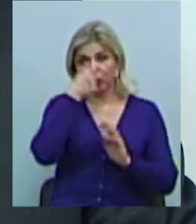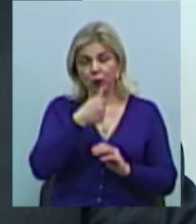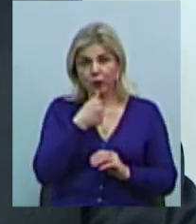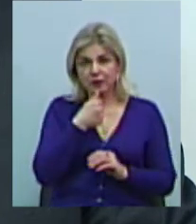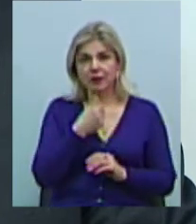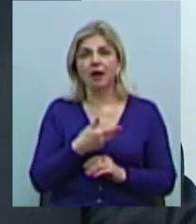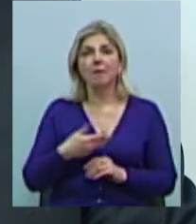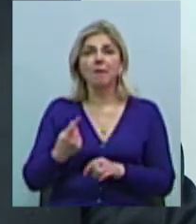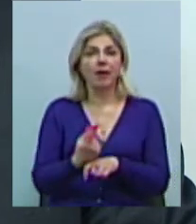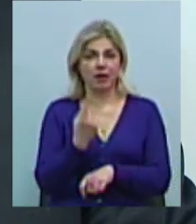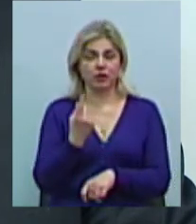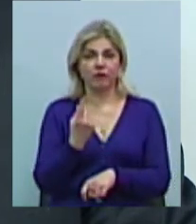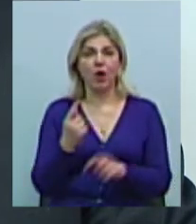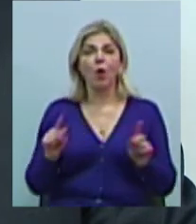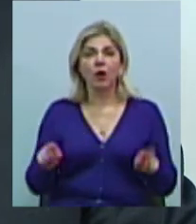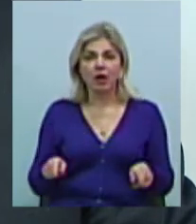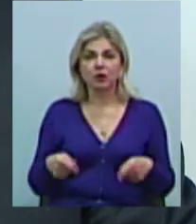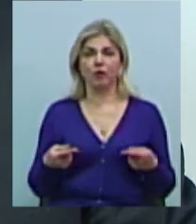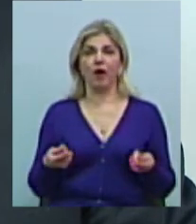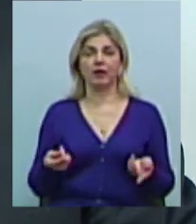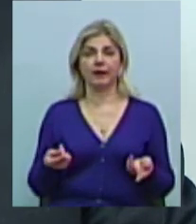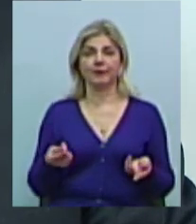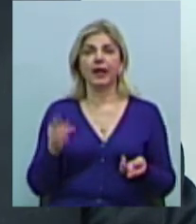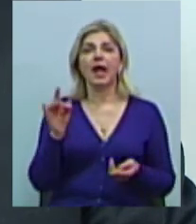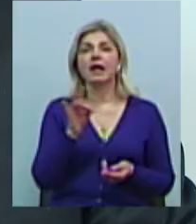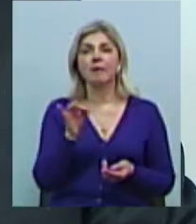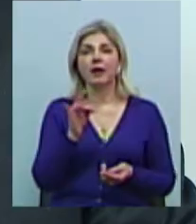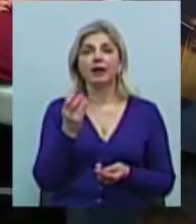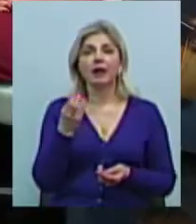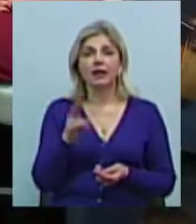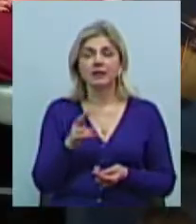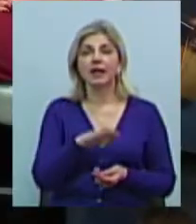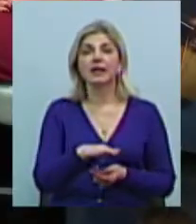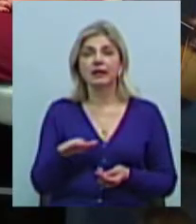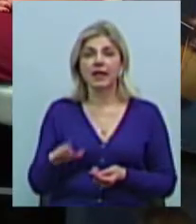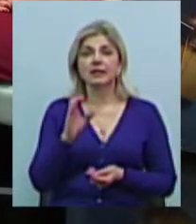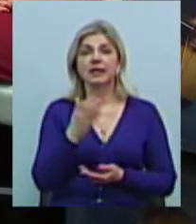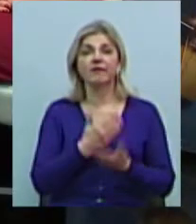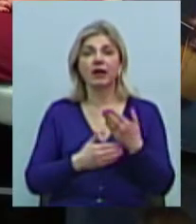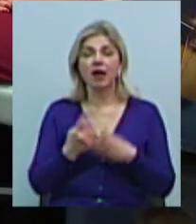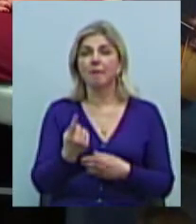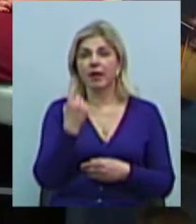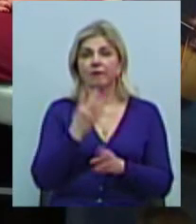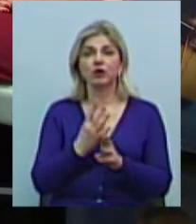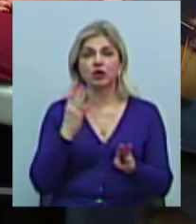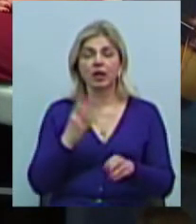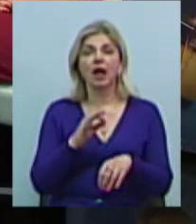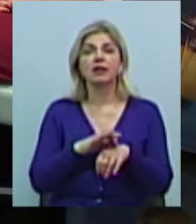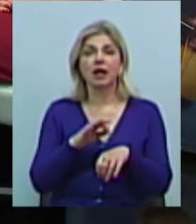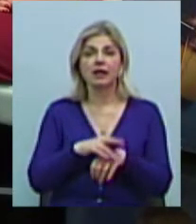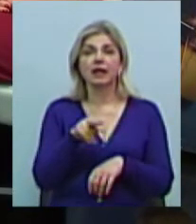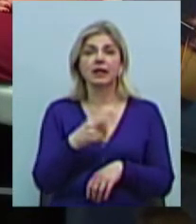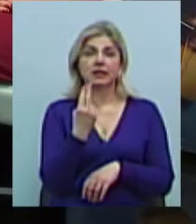ми вперше організували реабілітацію дітей з інвалідністю, в першу чергу з діагнозом